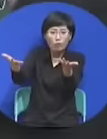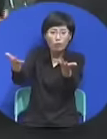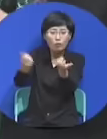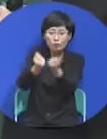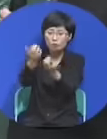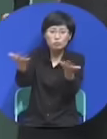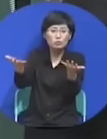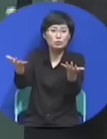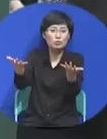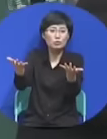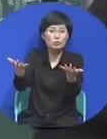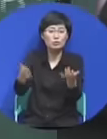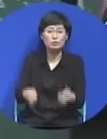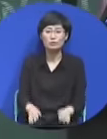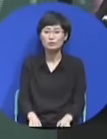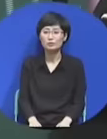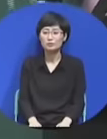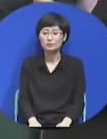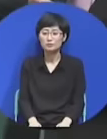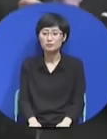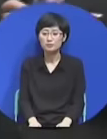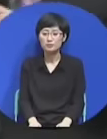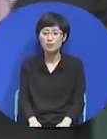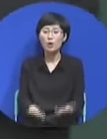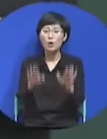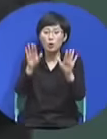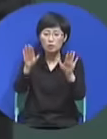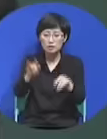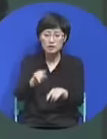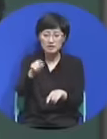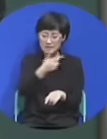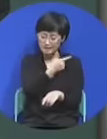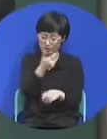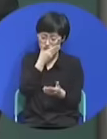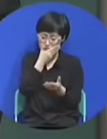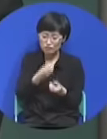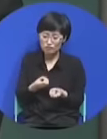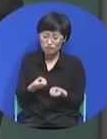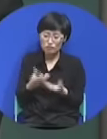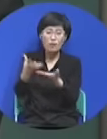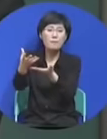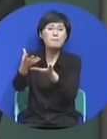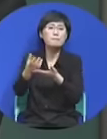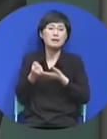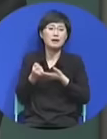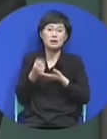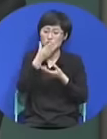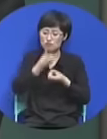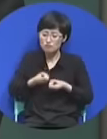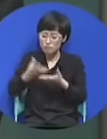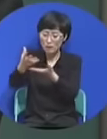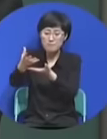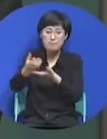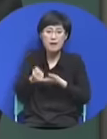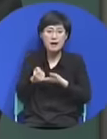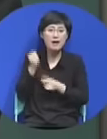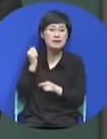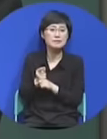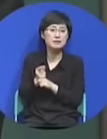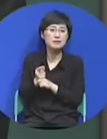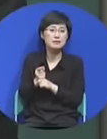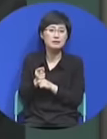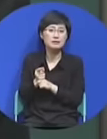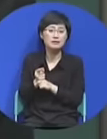有些人不得不来教会，因为算命的告诉他要去教会。 그런데 이 큰 축복을 받은 여러분이 무엇 때문에 손해를 봐야 될 것이냐